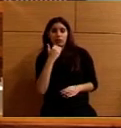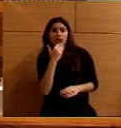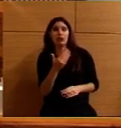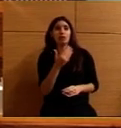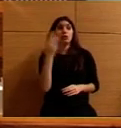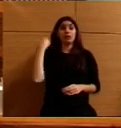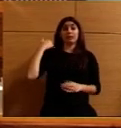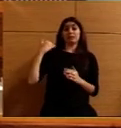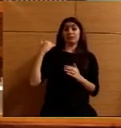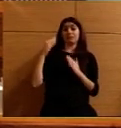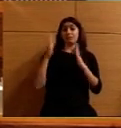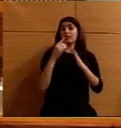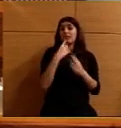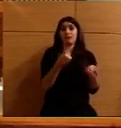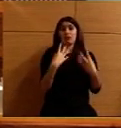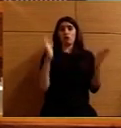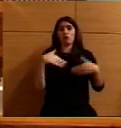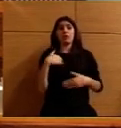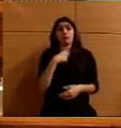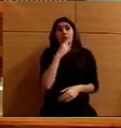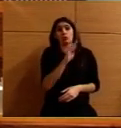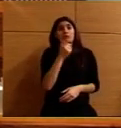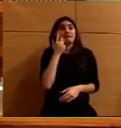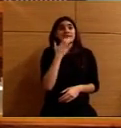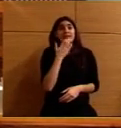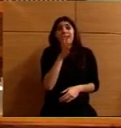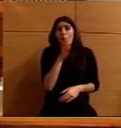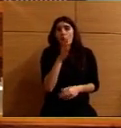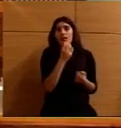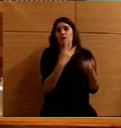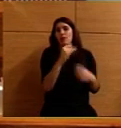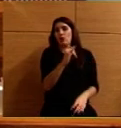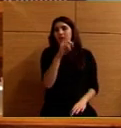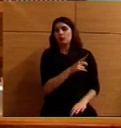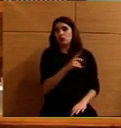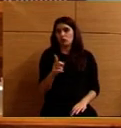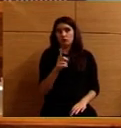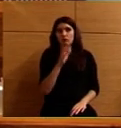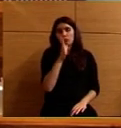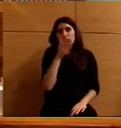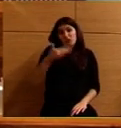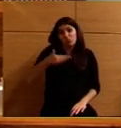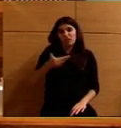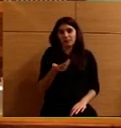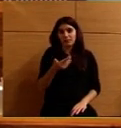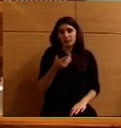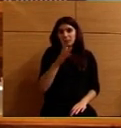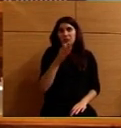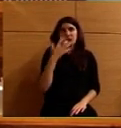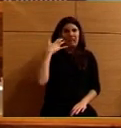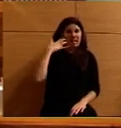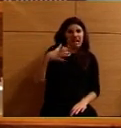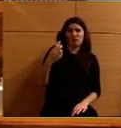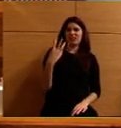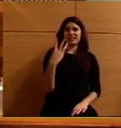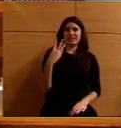aquest moment no disposava de la informació. Per això era preguntar-li a veure si ara disposa de la informació perquè és poc comú, no?, que